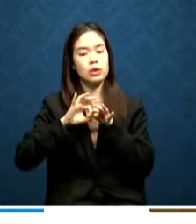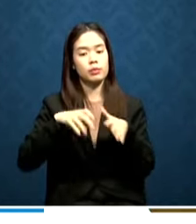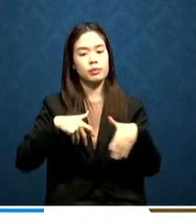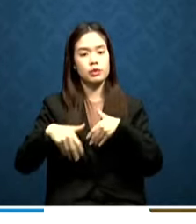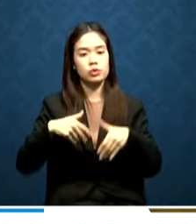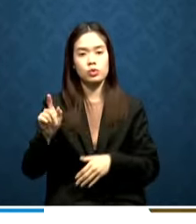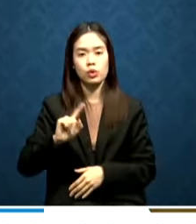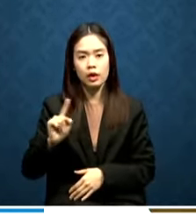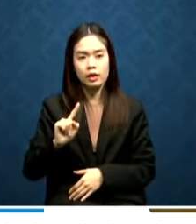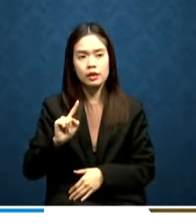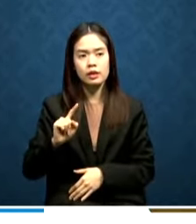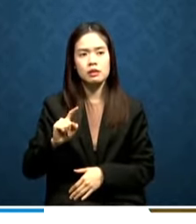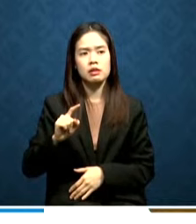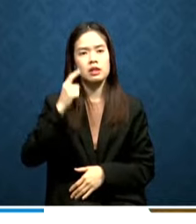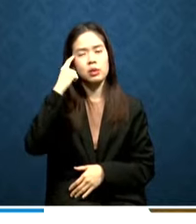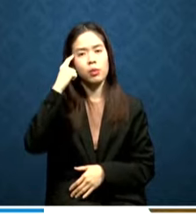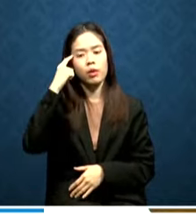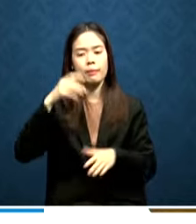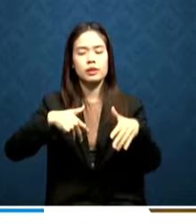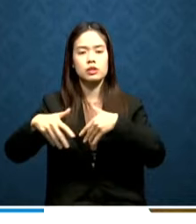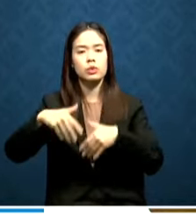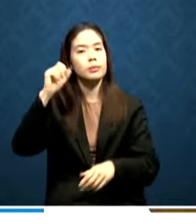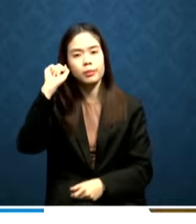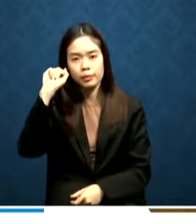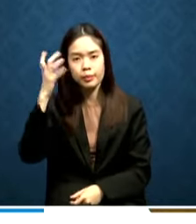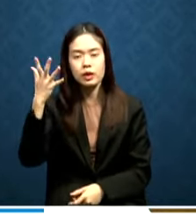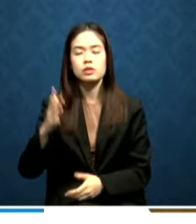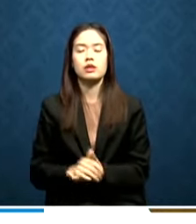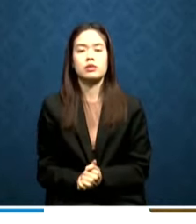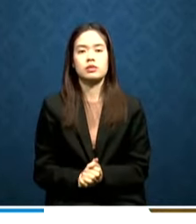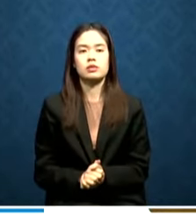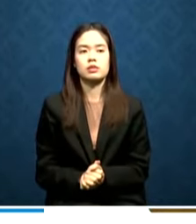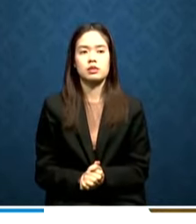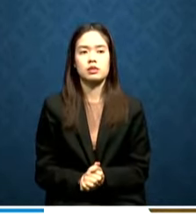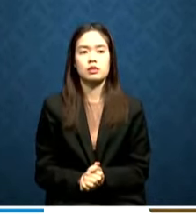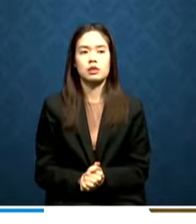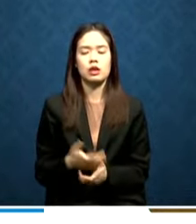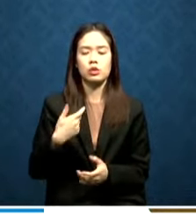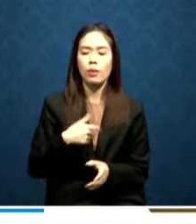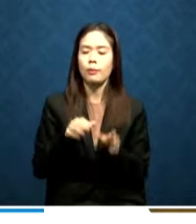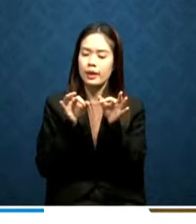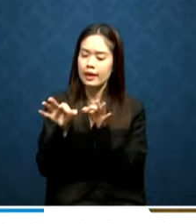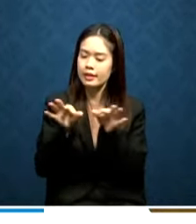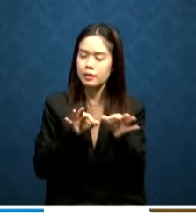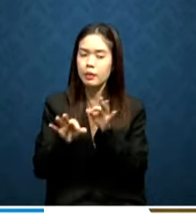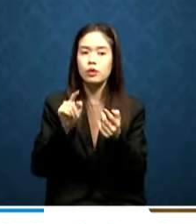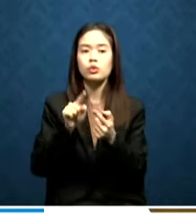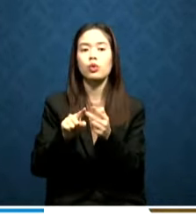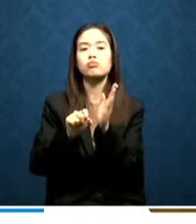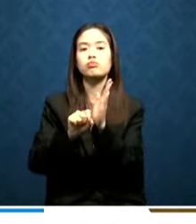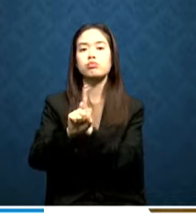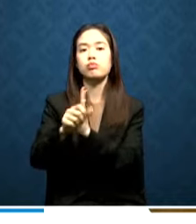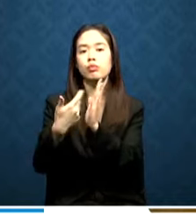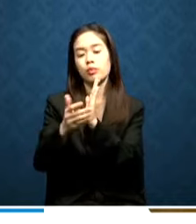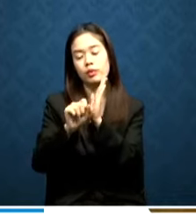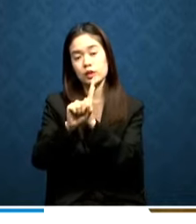าได้อะไรมันเป็นเรื่องไกลตัวนะครับสำหรับประชาชนมากเราต้องใช้เวลาไปแล้วอธิบายเขาฟังที่สกลนครก็บอกว่าเข